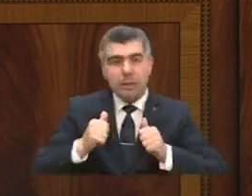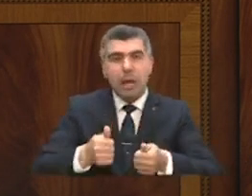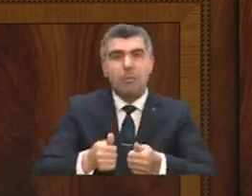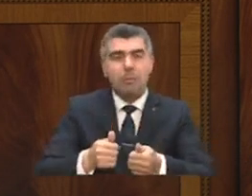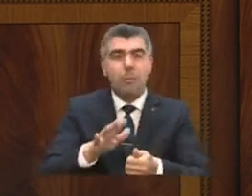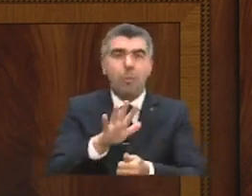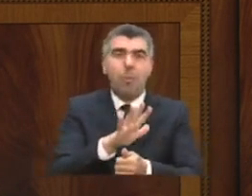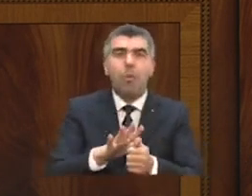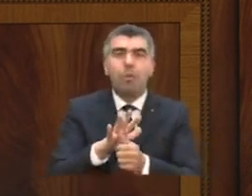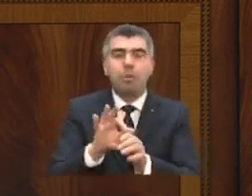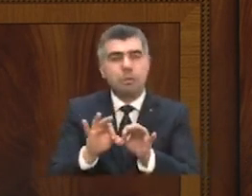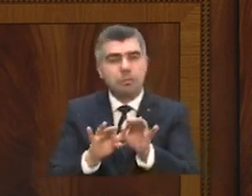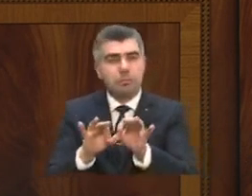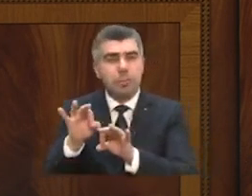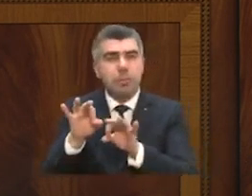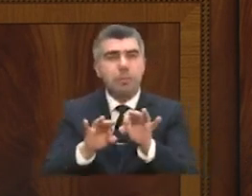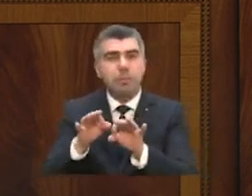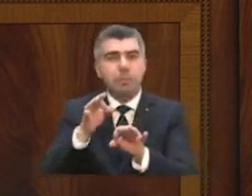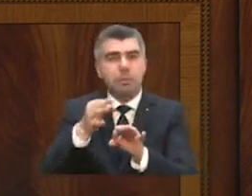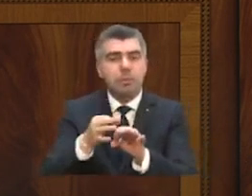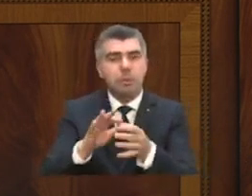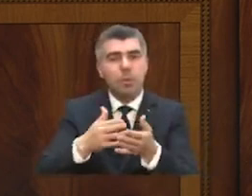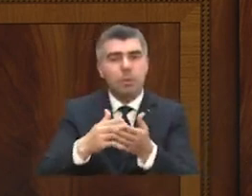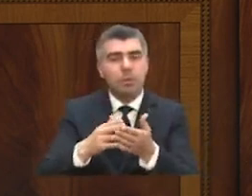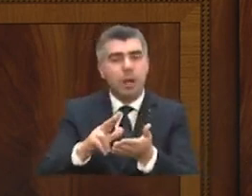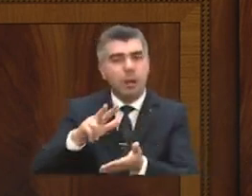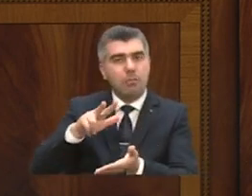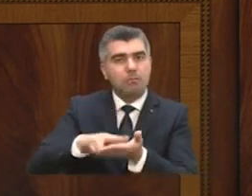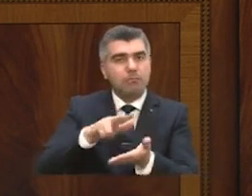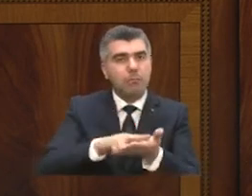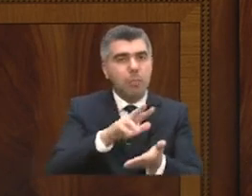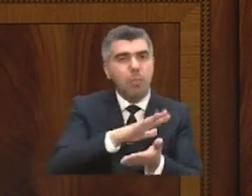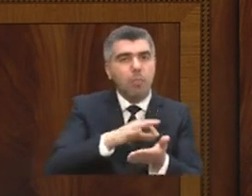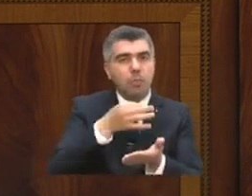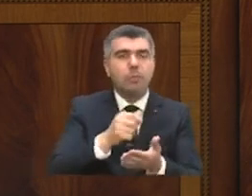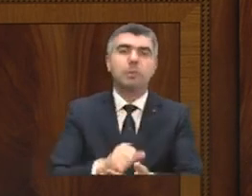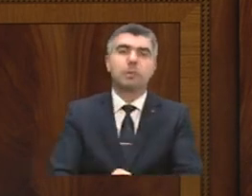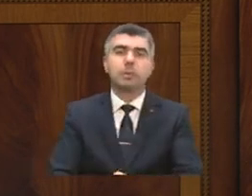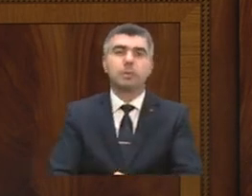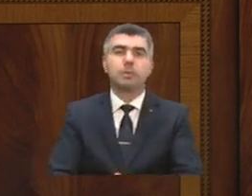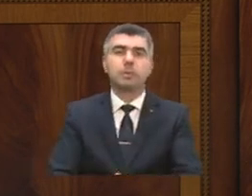لاتخاذ ما يلزم من القرارات العمومية حتى